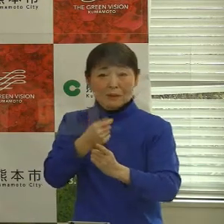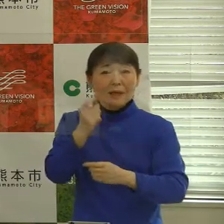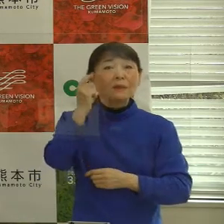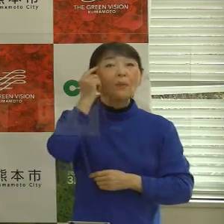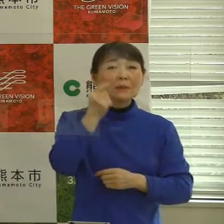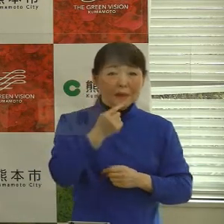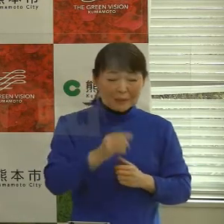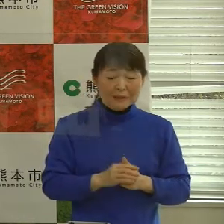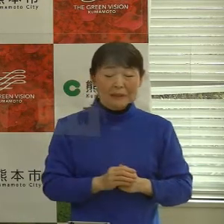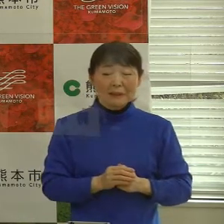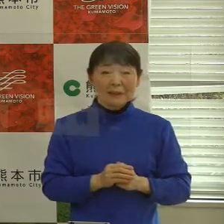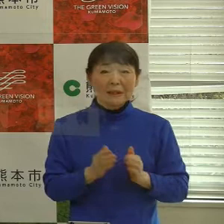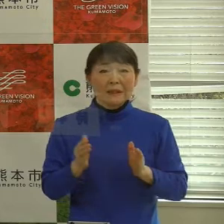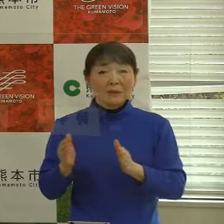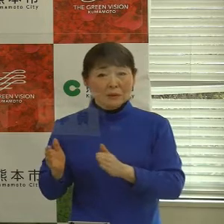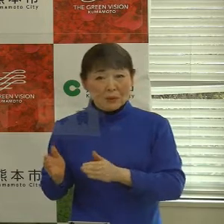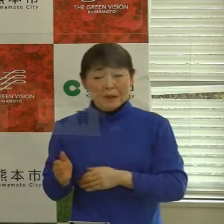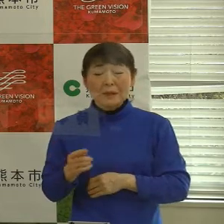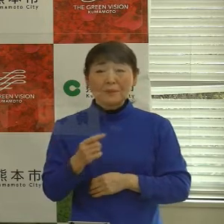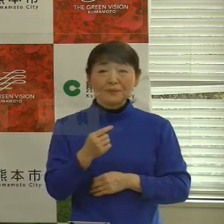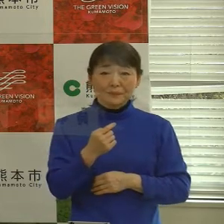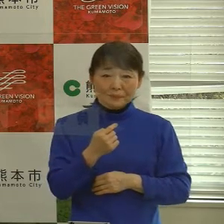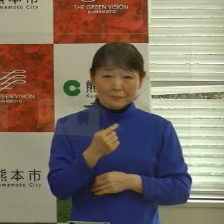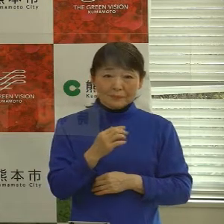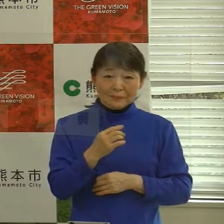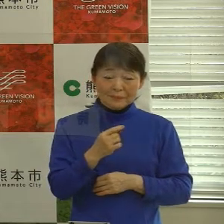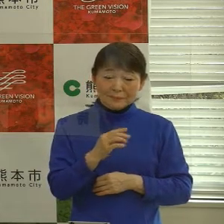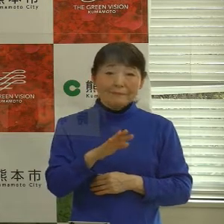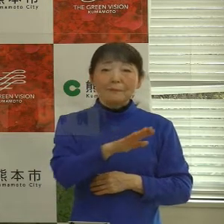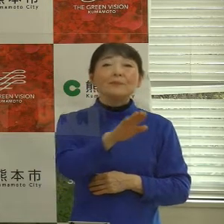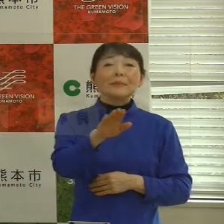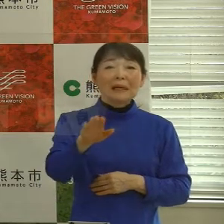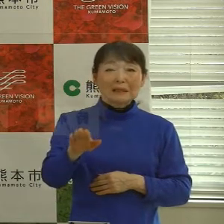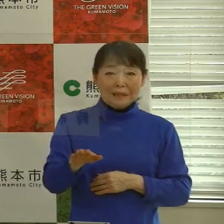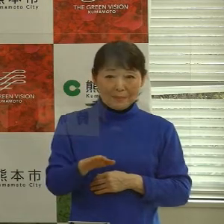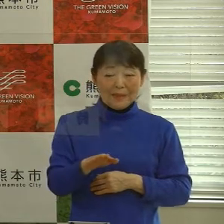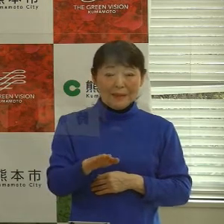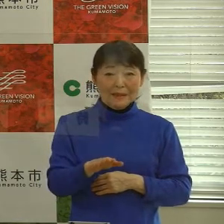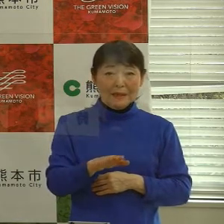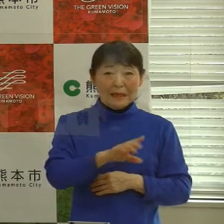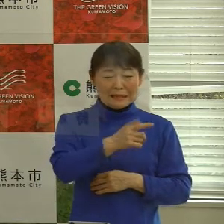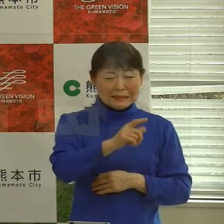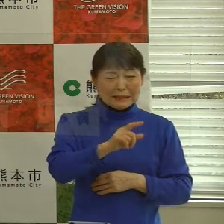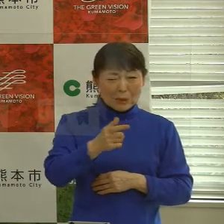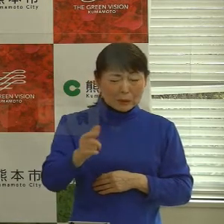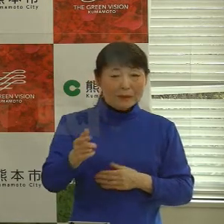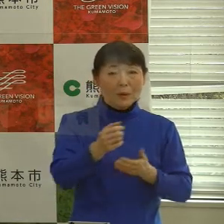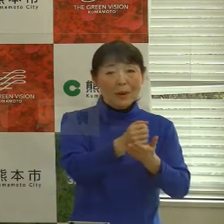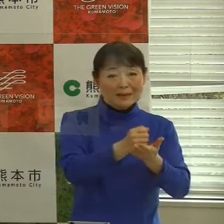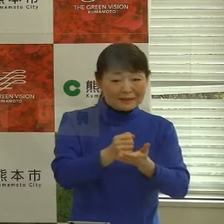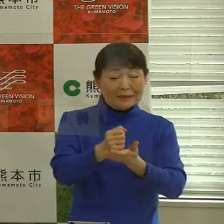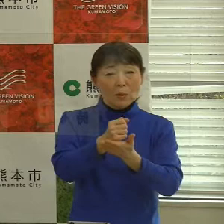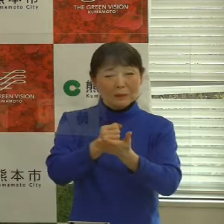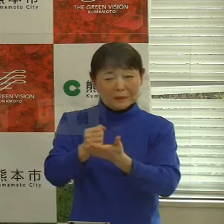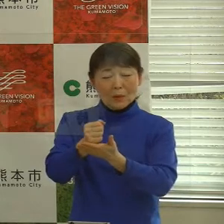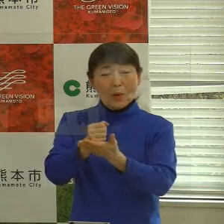それから、まあ、あとはそういう皆さん方には、まあ、いろんな事情があってこの